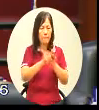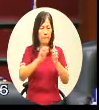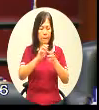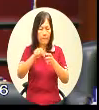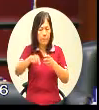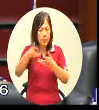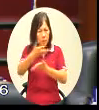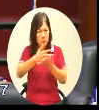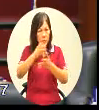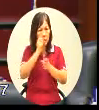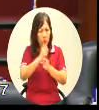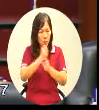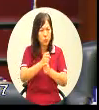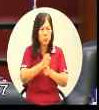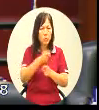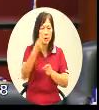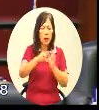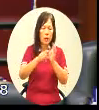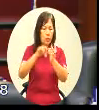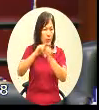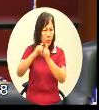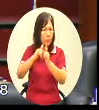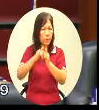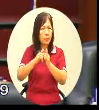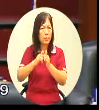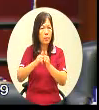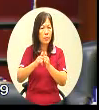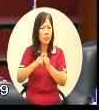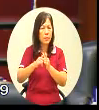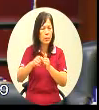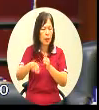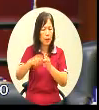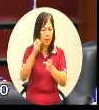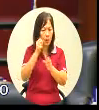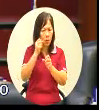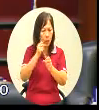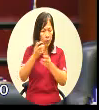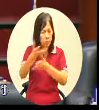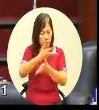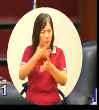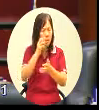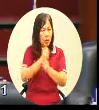作，包括这里渔民的协调工作，